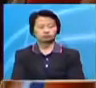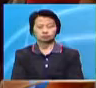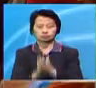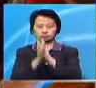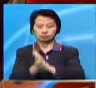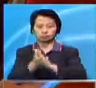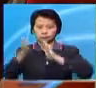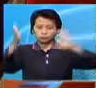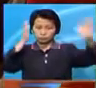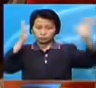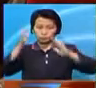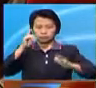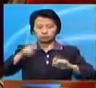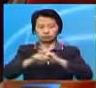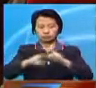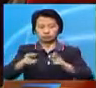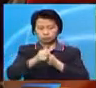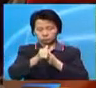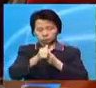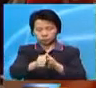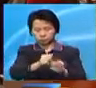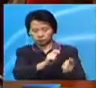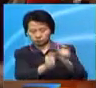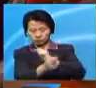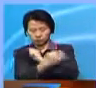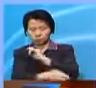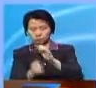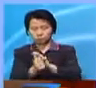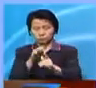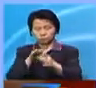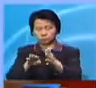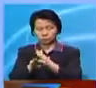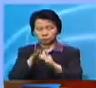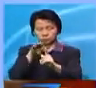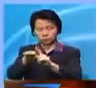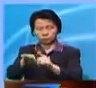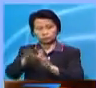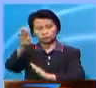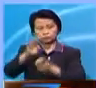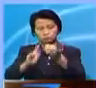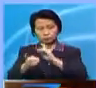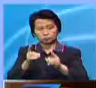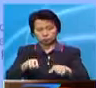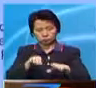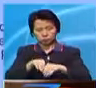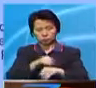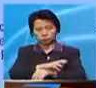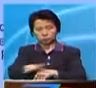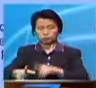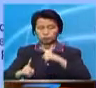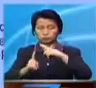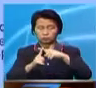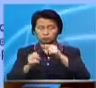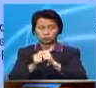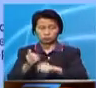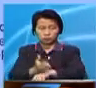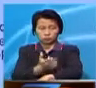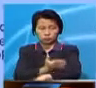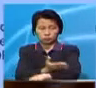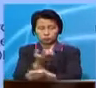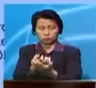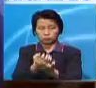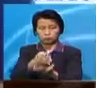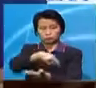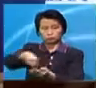Sehubungan itu, Malaysia perlu bersedia memacu peralihan negara ke arah pembangunan ekonomi digital agar turut menerima kesan positif perkembangan ekonomi